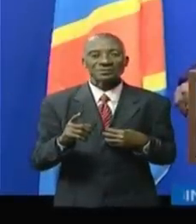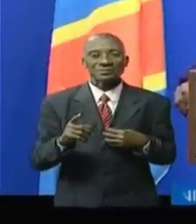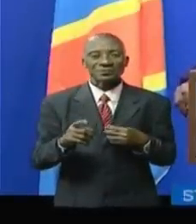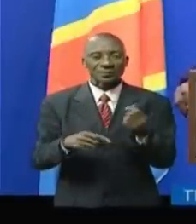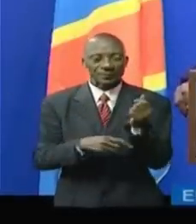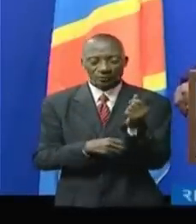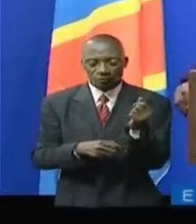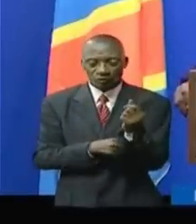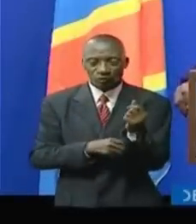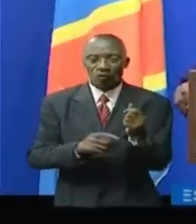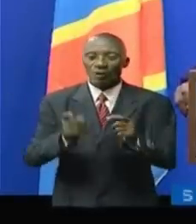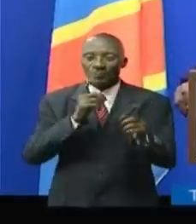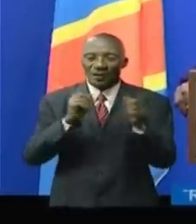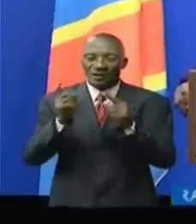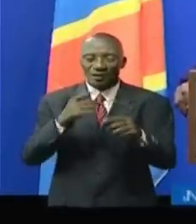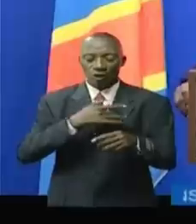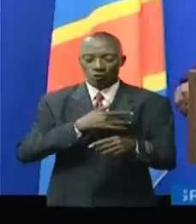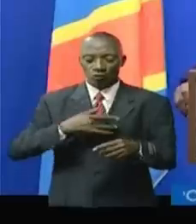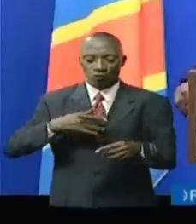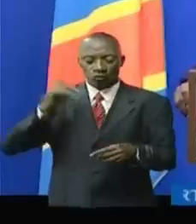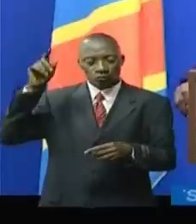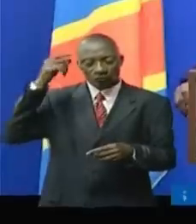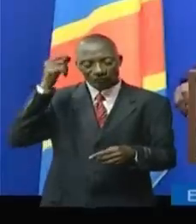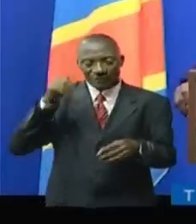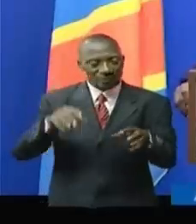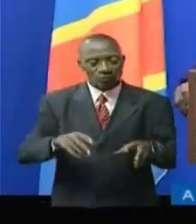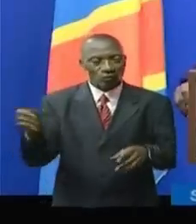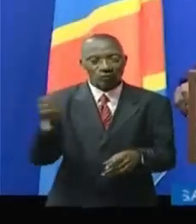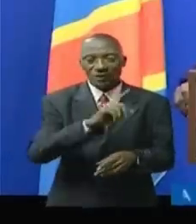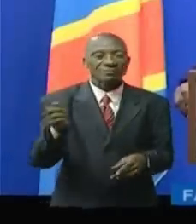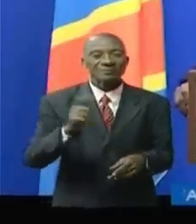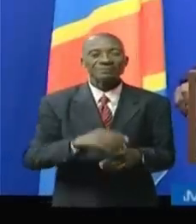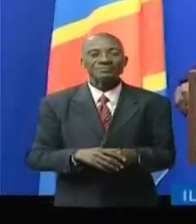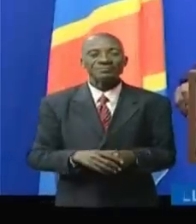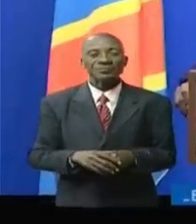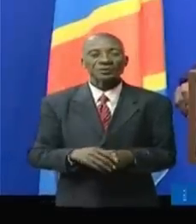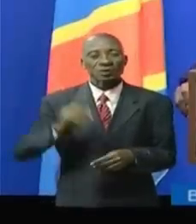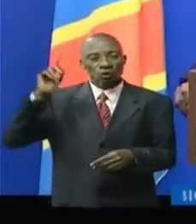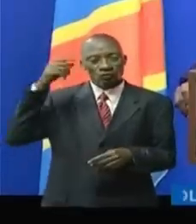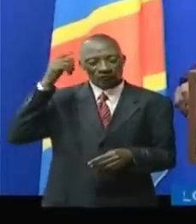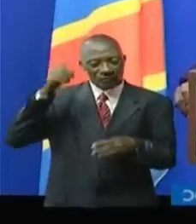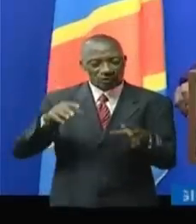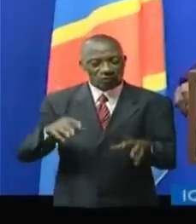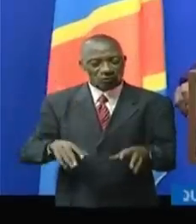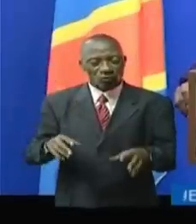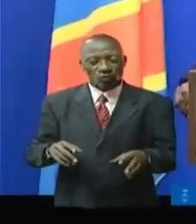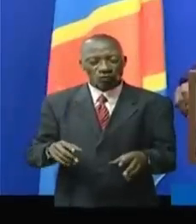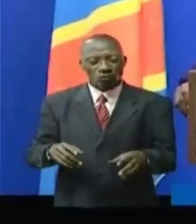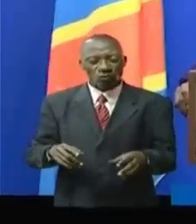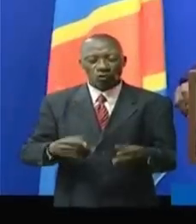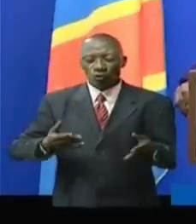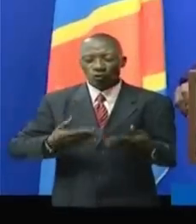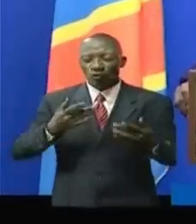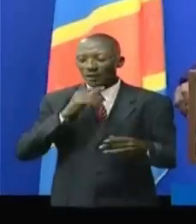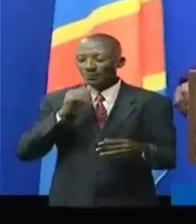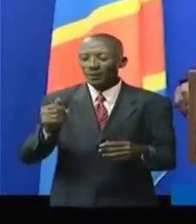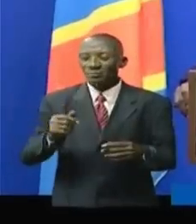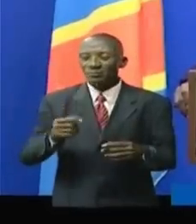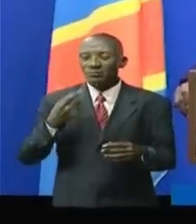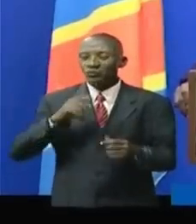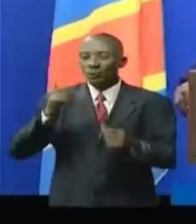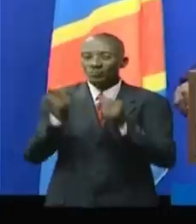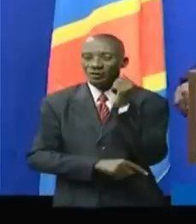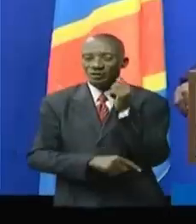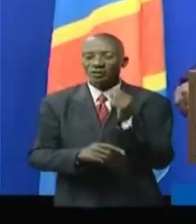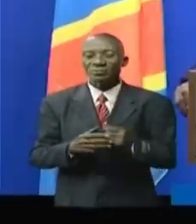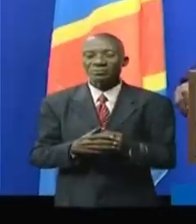genre d'actes-là. Et le gouvernement de la République condamne déjà ce genre d'actes posés